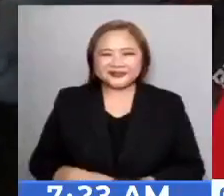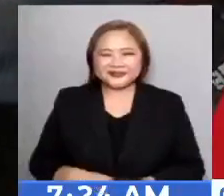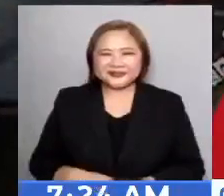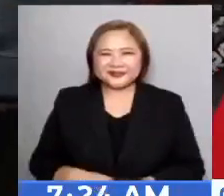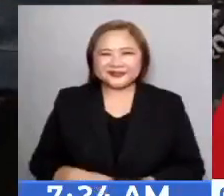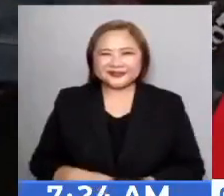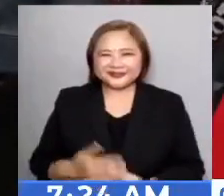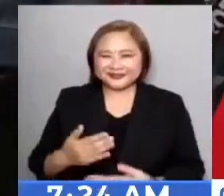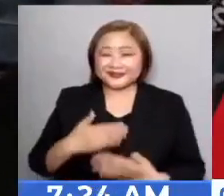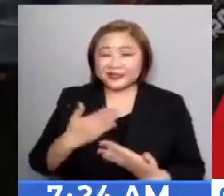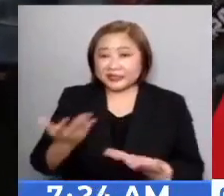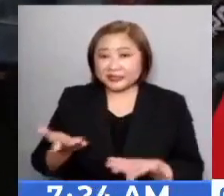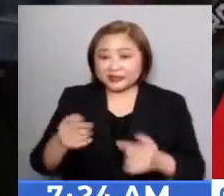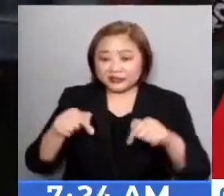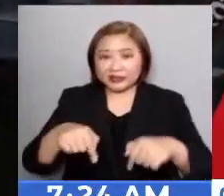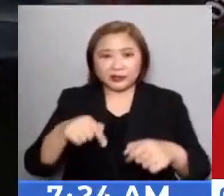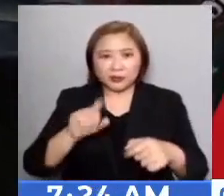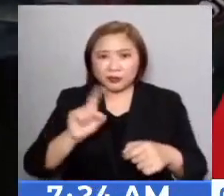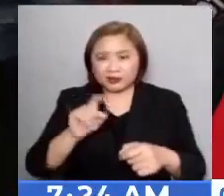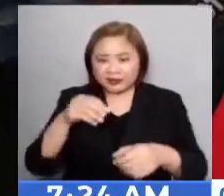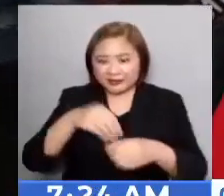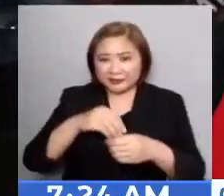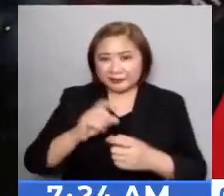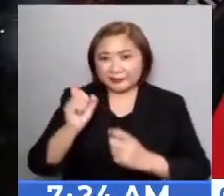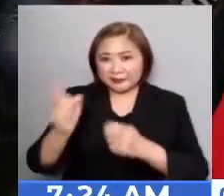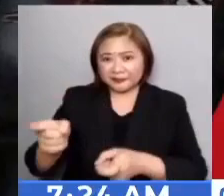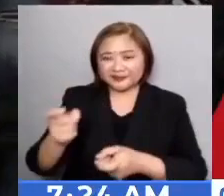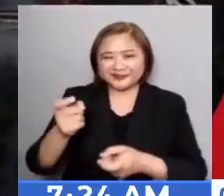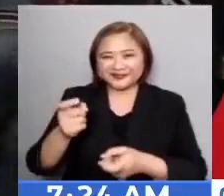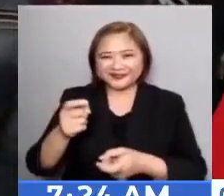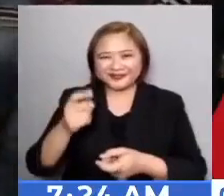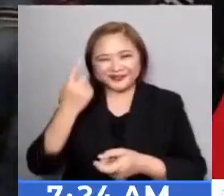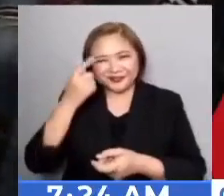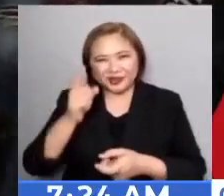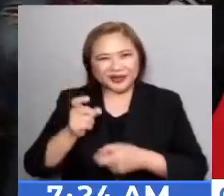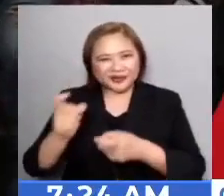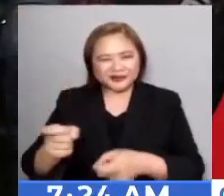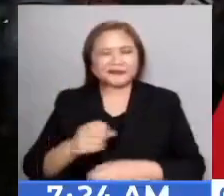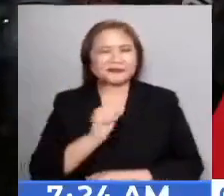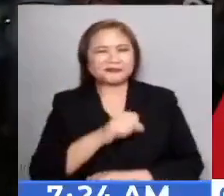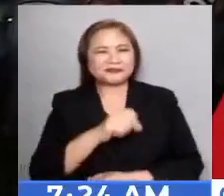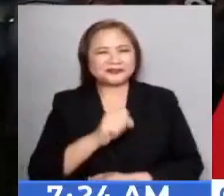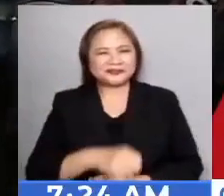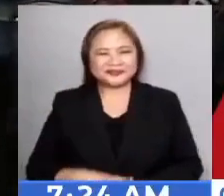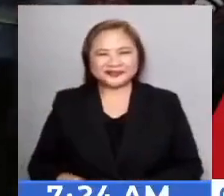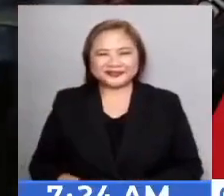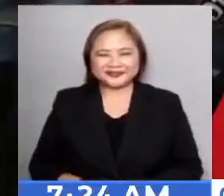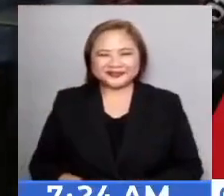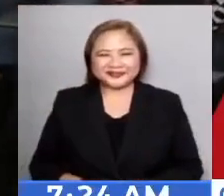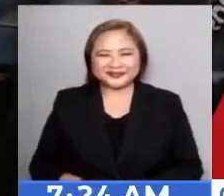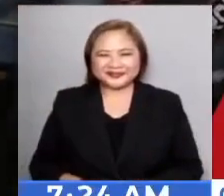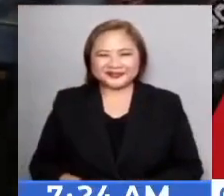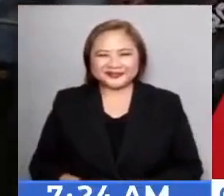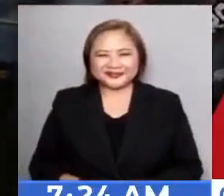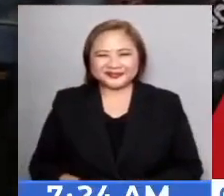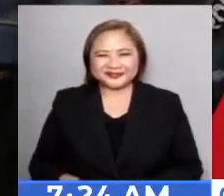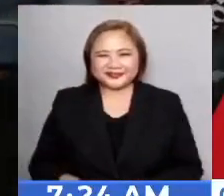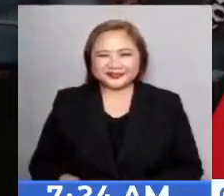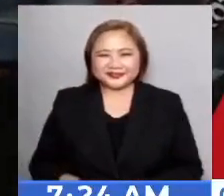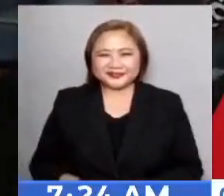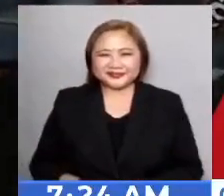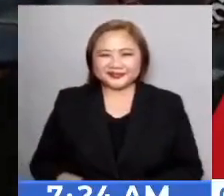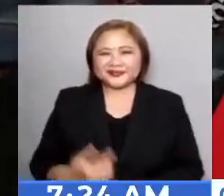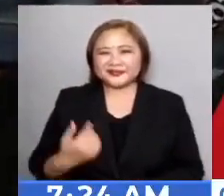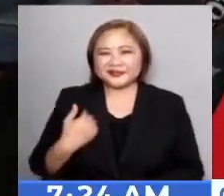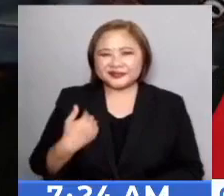laman na ito? Puro mga pasalubong ninyo at inyong mga panregalo? Mm-hmm. Wala po. Hanggang kailan po kayo magsistay sa Cebu? Until January